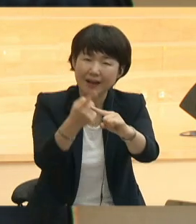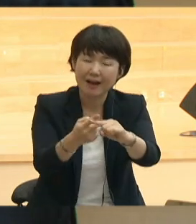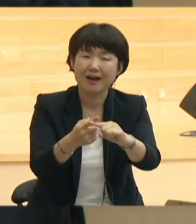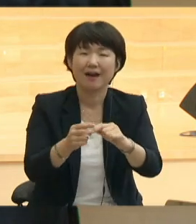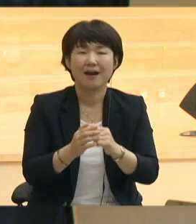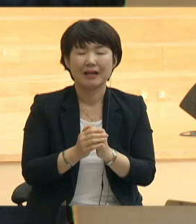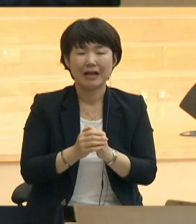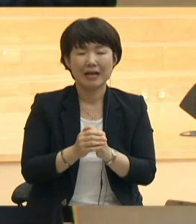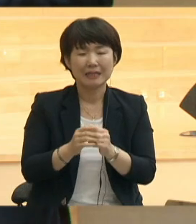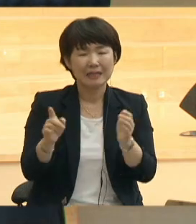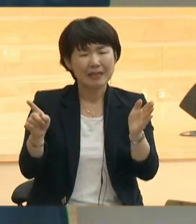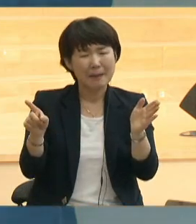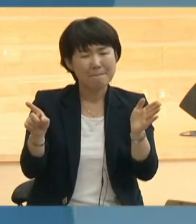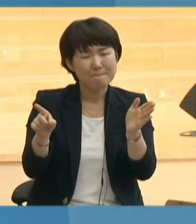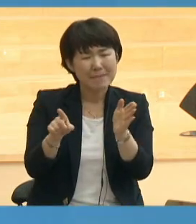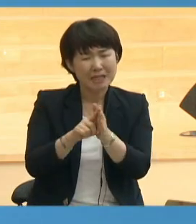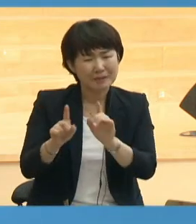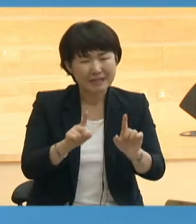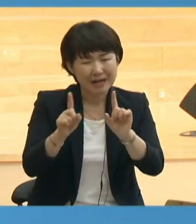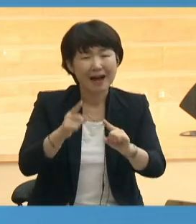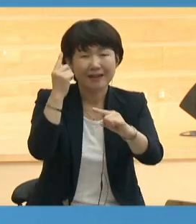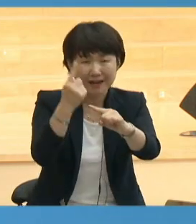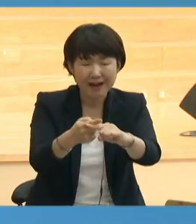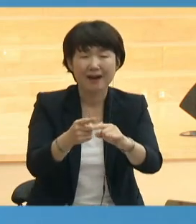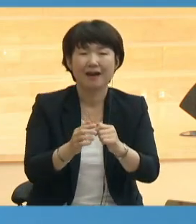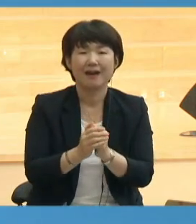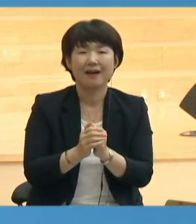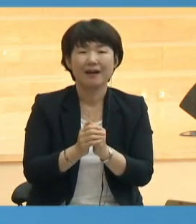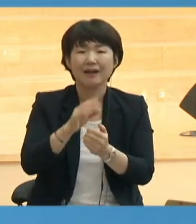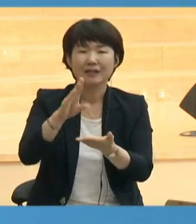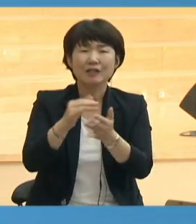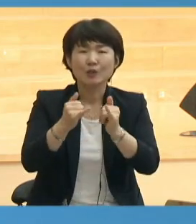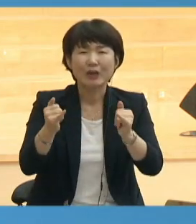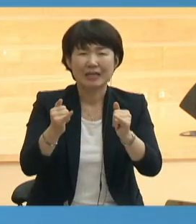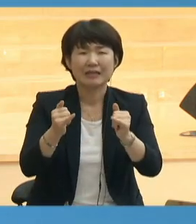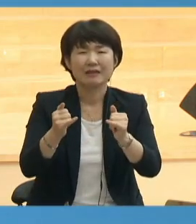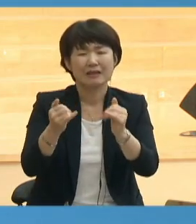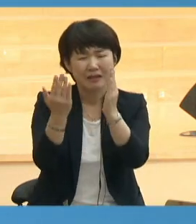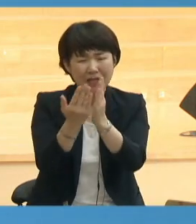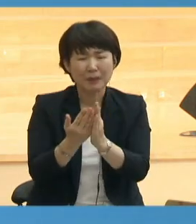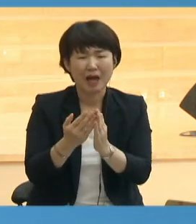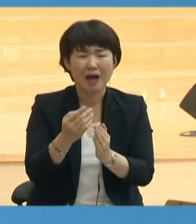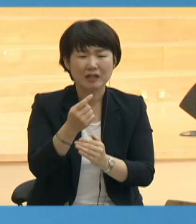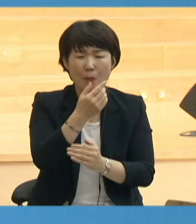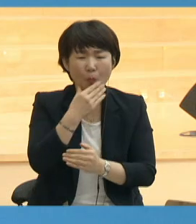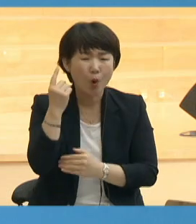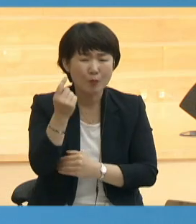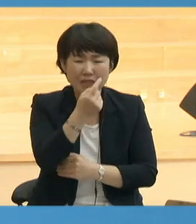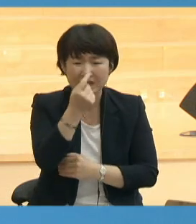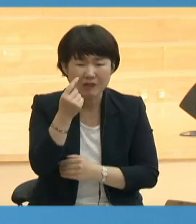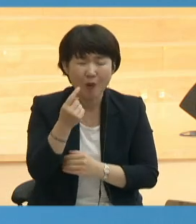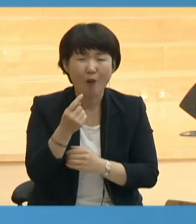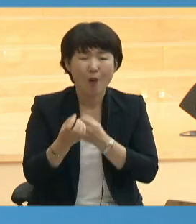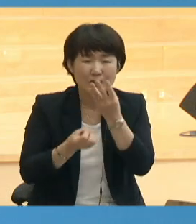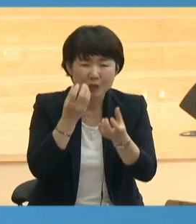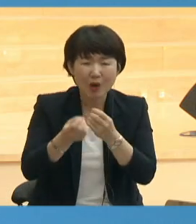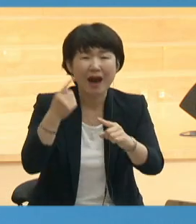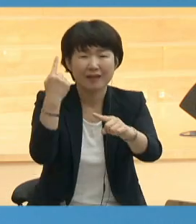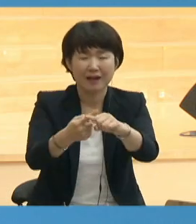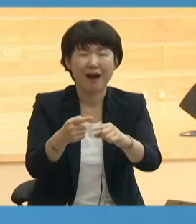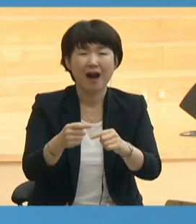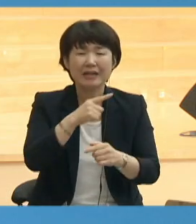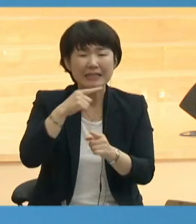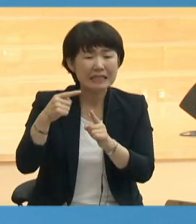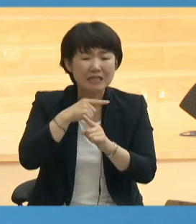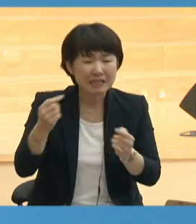믿는 7을 내며 살다가 그리스도인 답게 증가하다가 그리스도인 답게 희생 하다가 그렇게 당하는